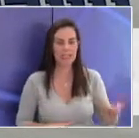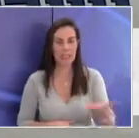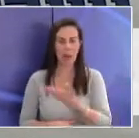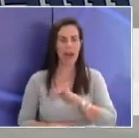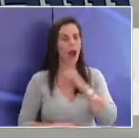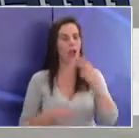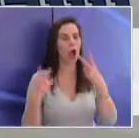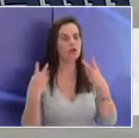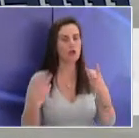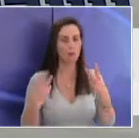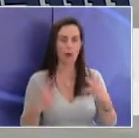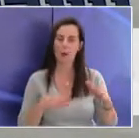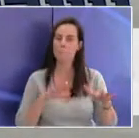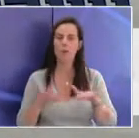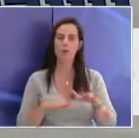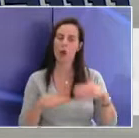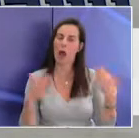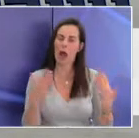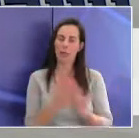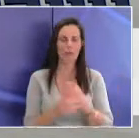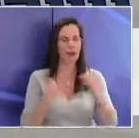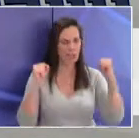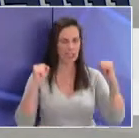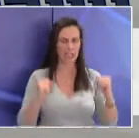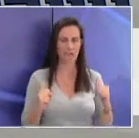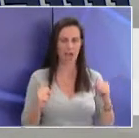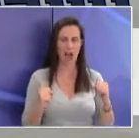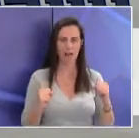הכי חשוב, ממשלה חדשה ויציבה.